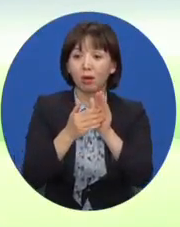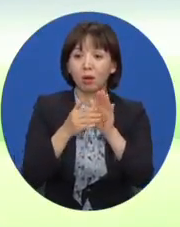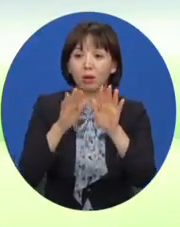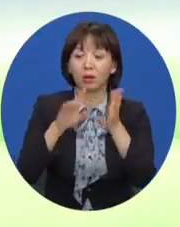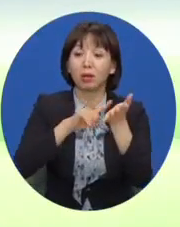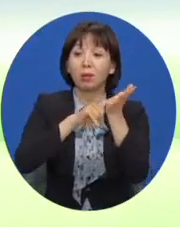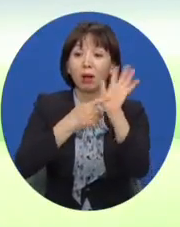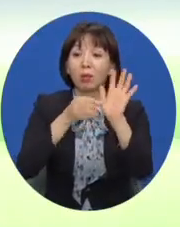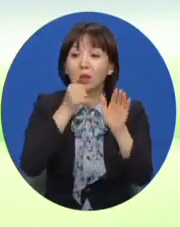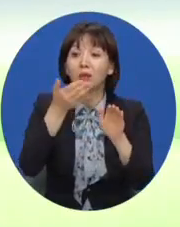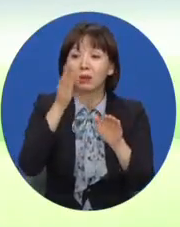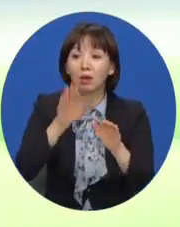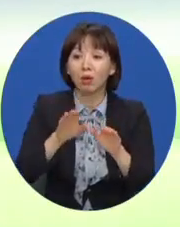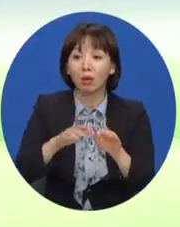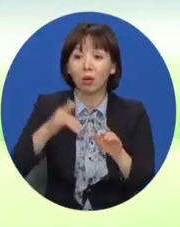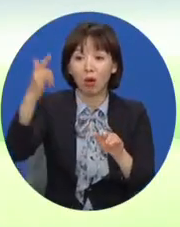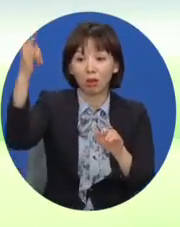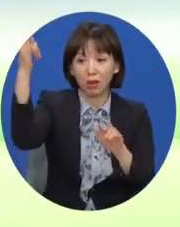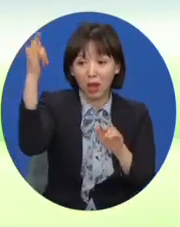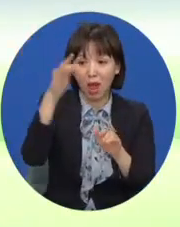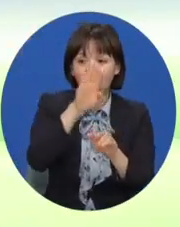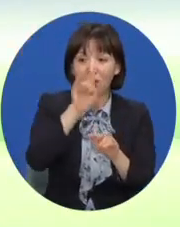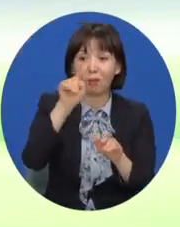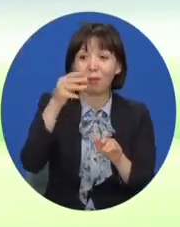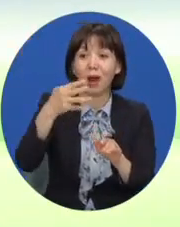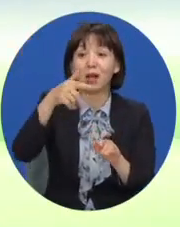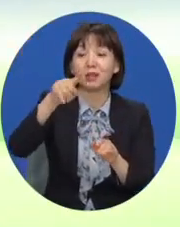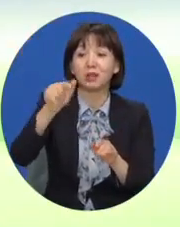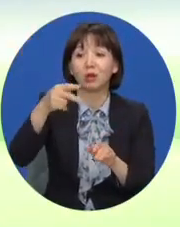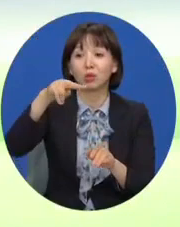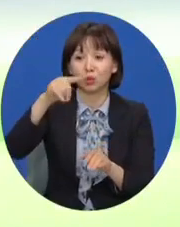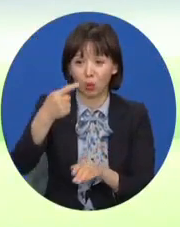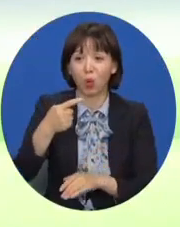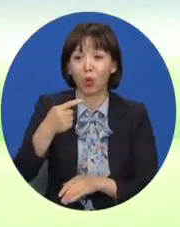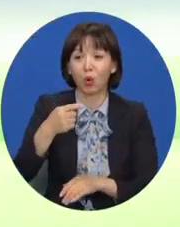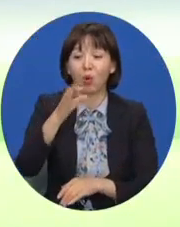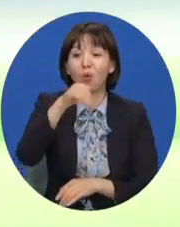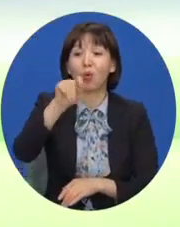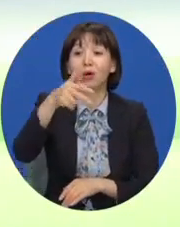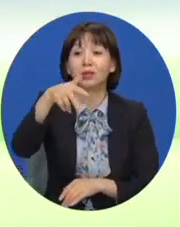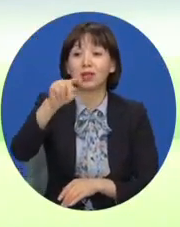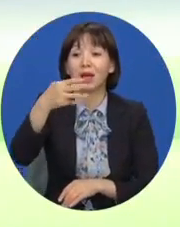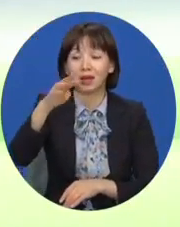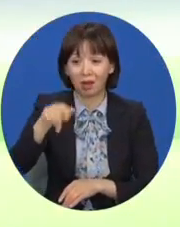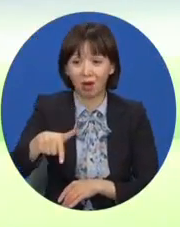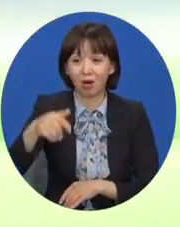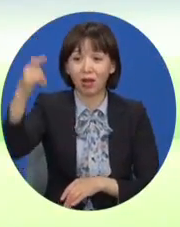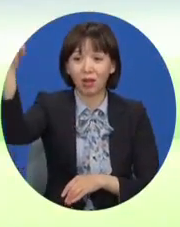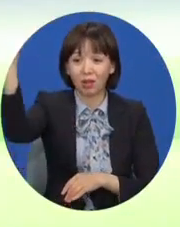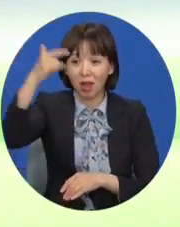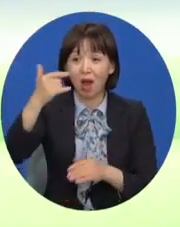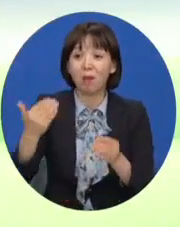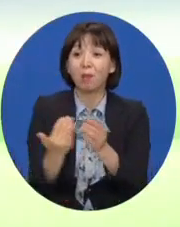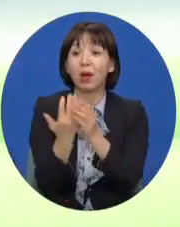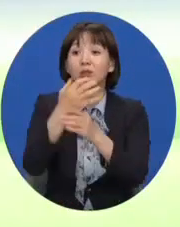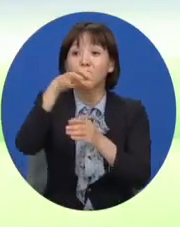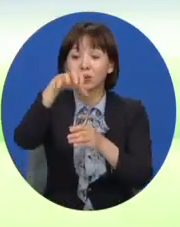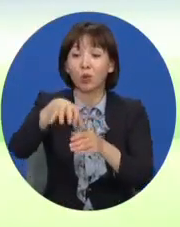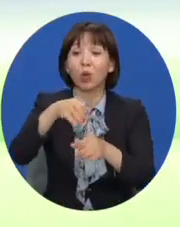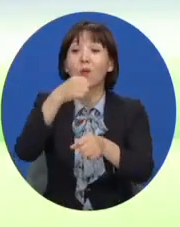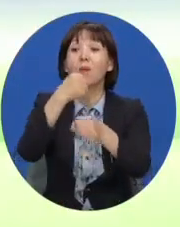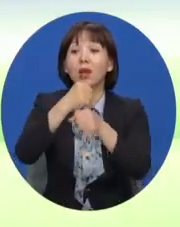발표했는데 거기 보면 태양광 발전소, 즉 원자력으로 지금 전기를 만드는데 이런 태양광 발전소를 지자체가